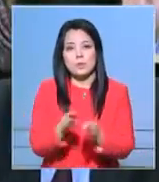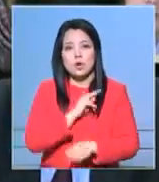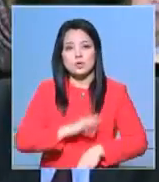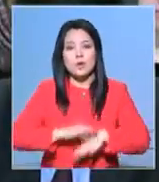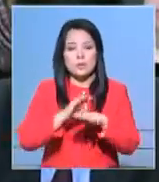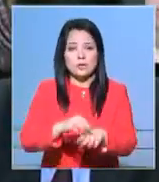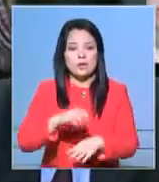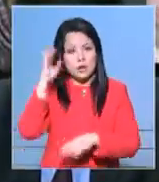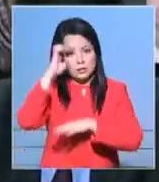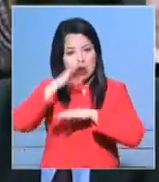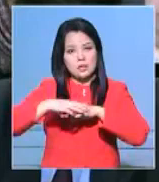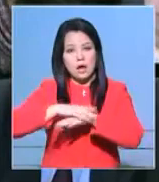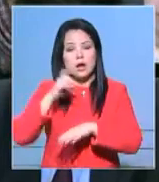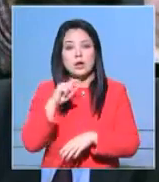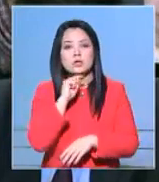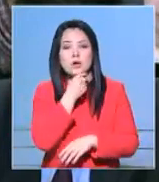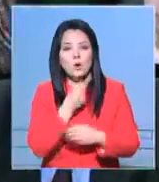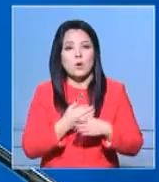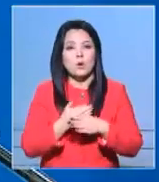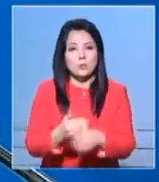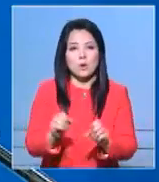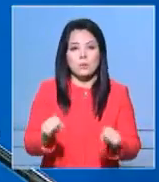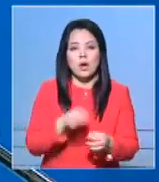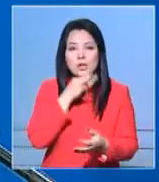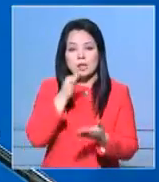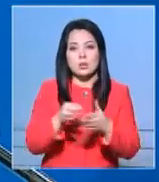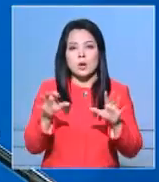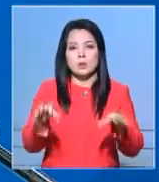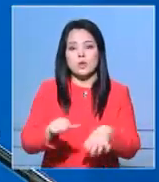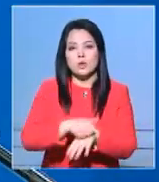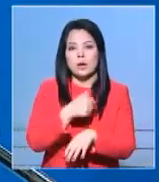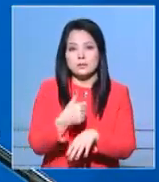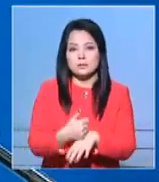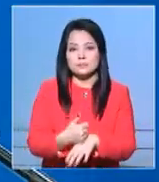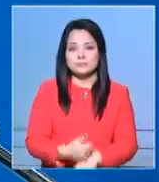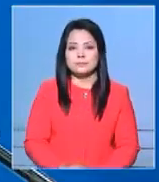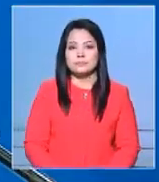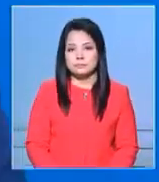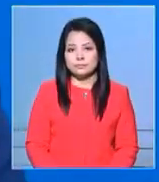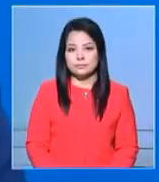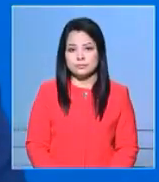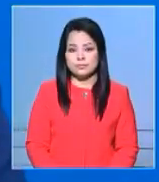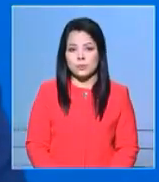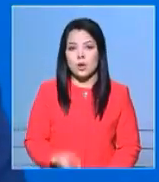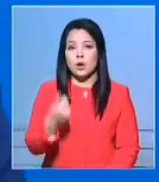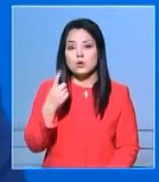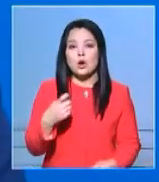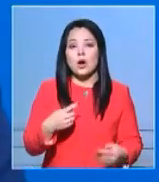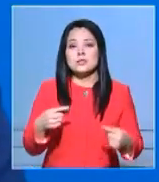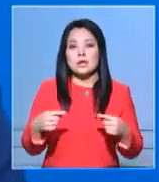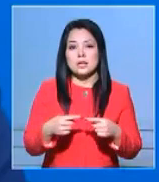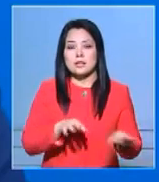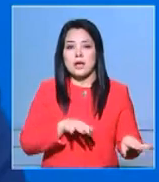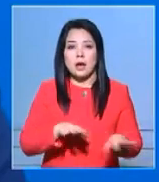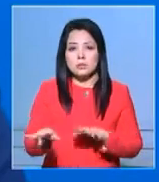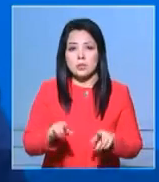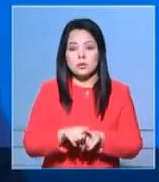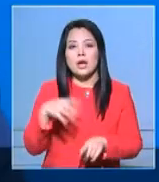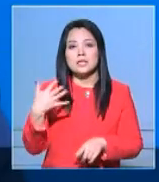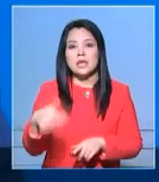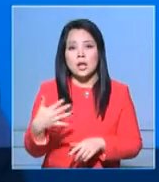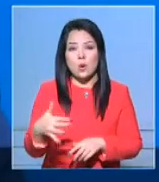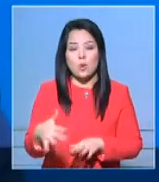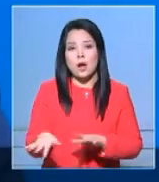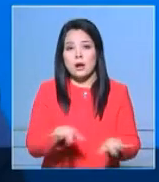экономикасына айтарлықтай көмек болады, дейді басқарма төрағасы. 100 қадамның ішінде де айта кетсек, 50 қадамнан астамы